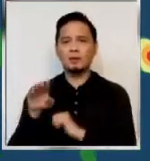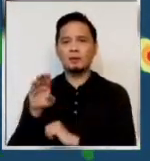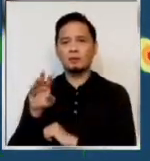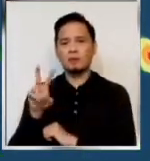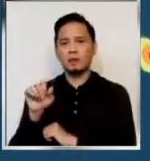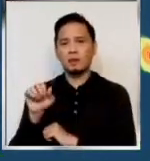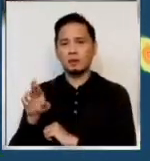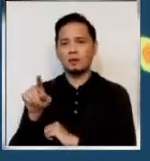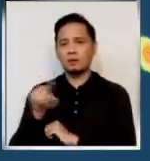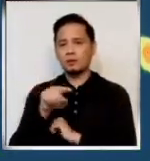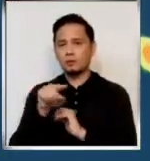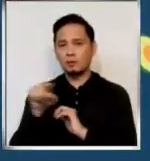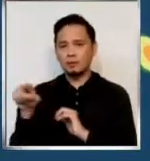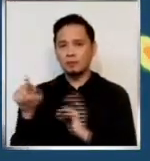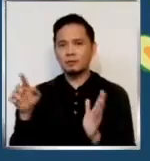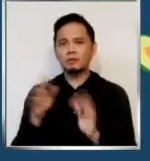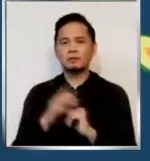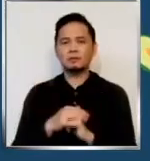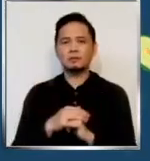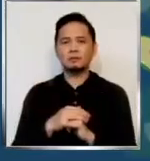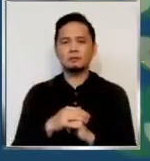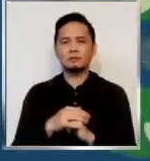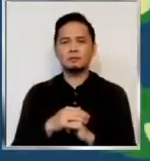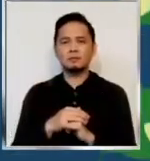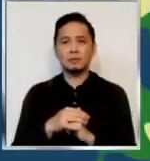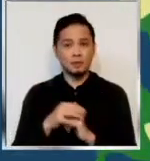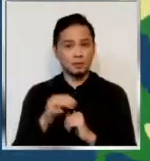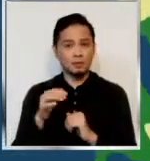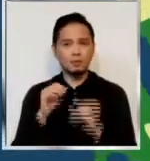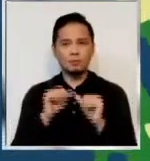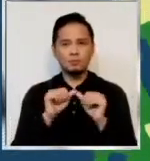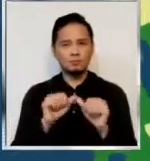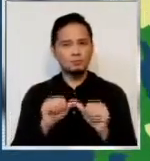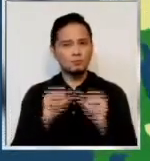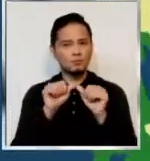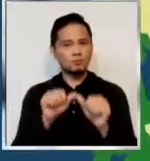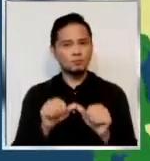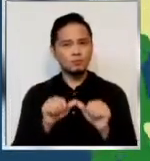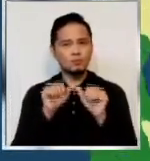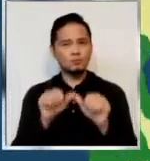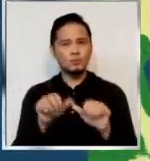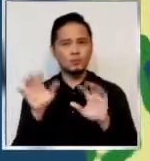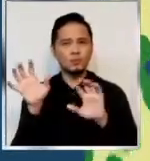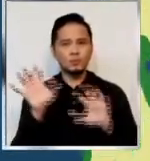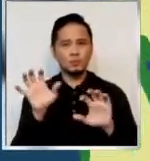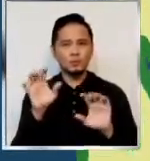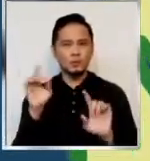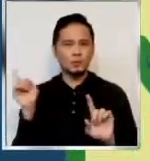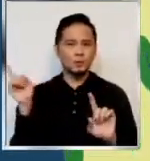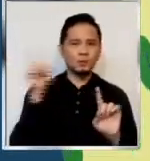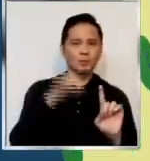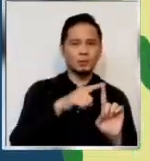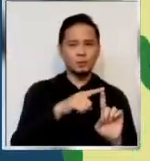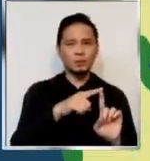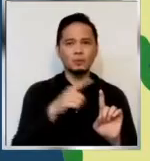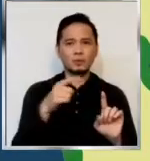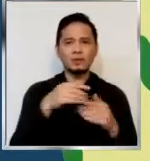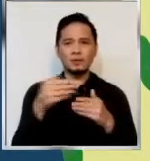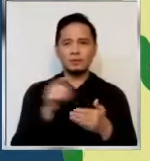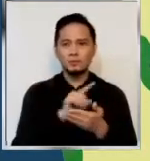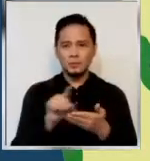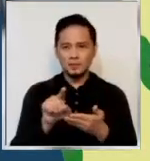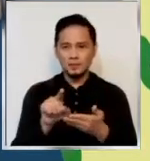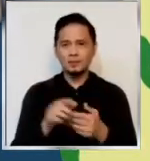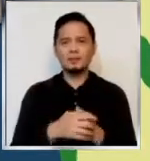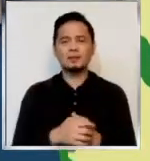may Soccsajen region. At tatagal po yung ulan na ito hanggang sa Linggo at ito ay dahil sa posibleng